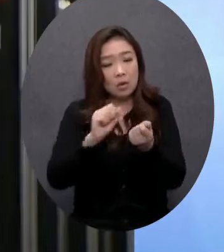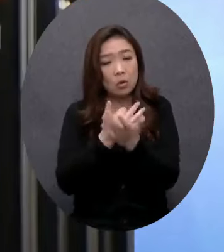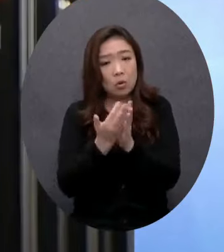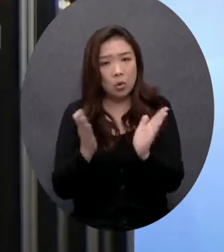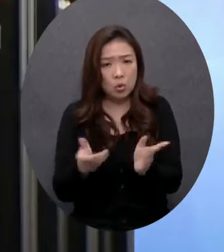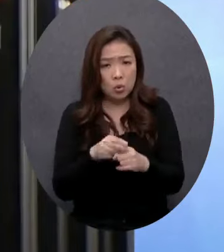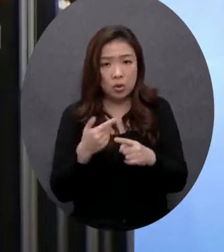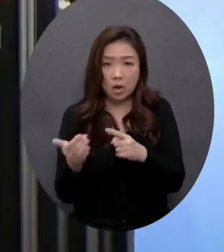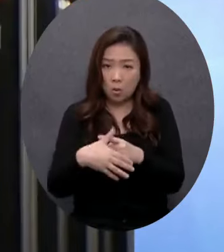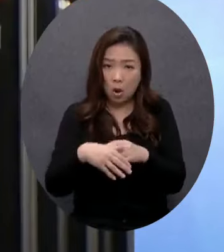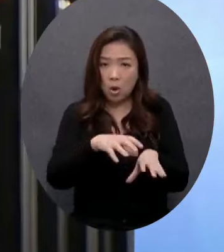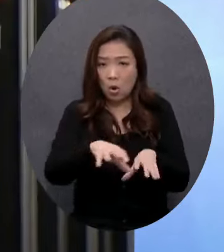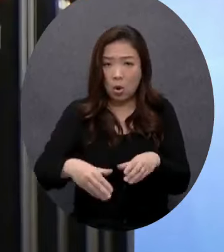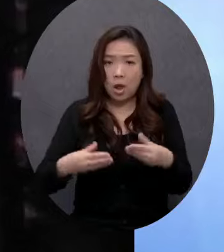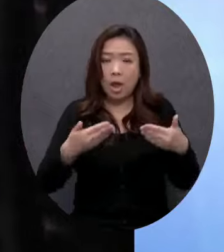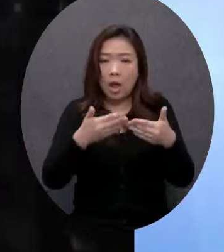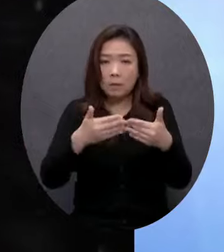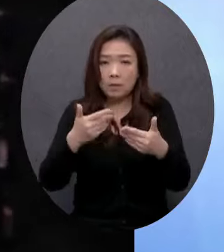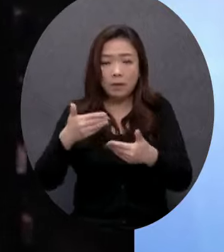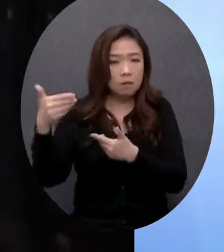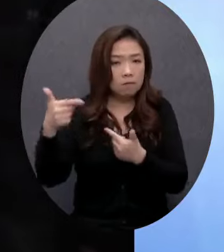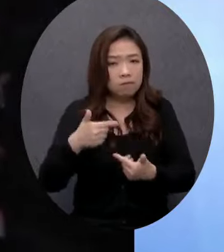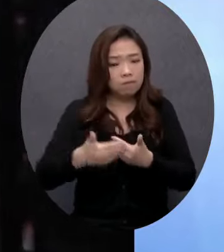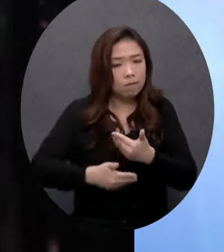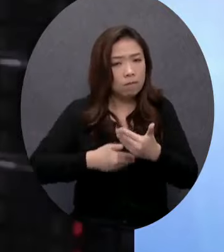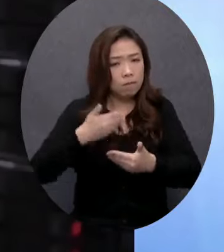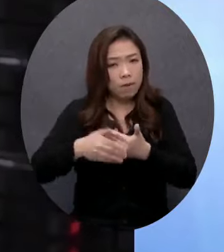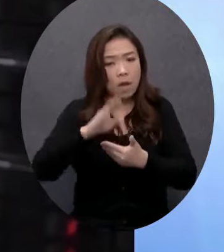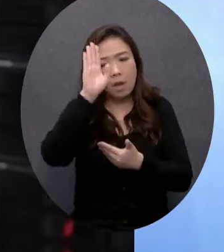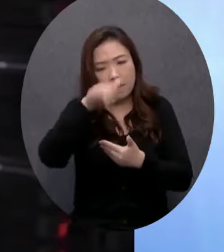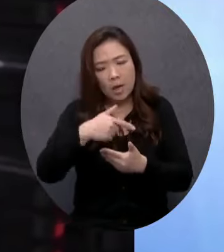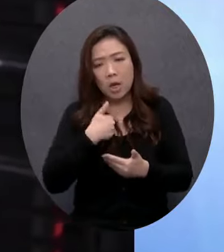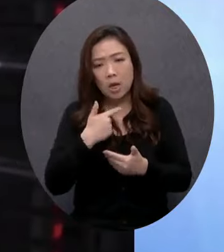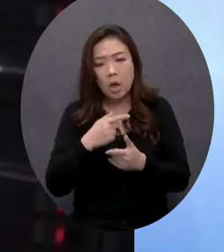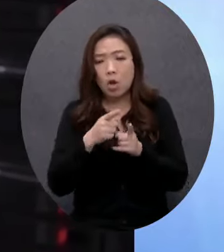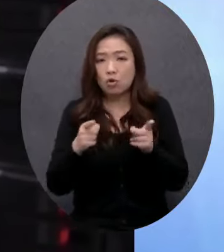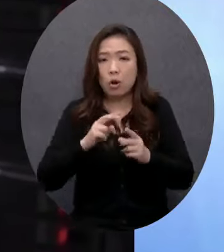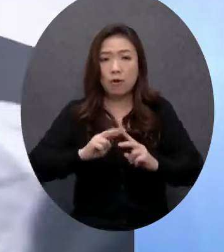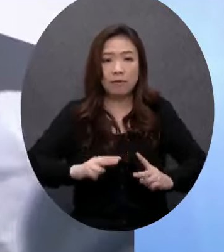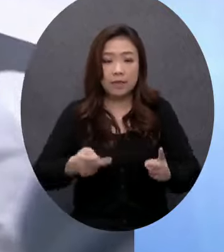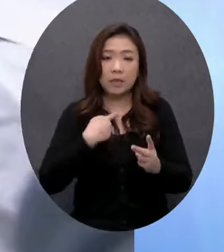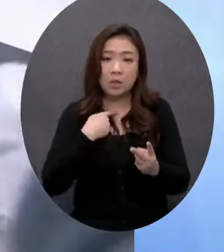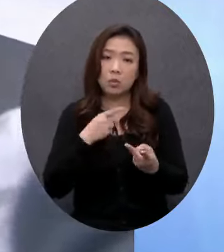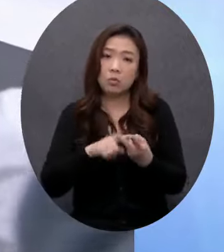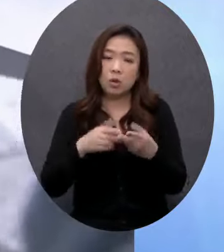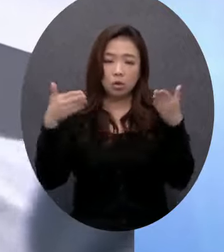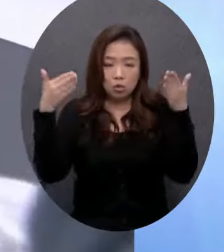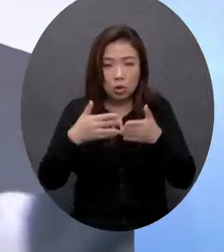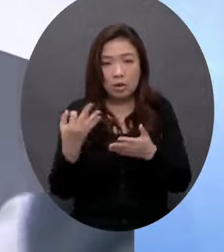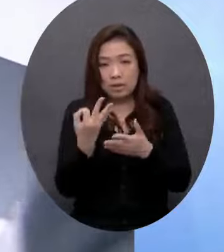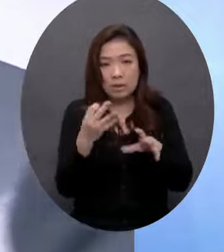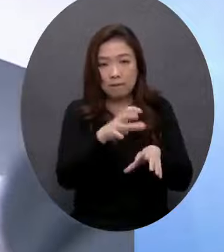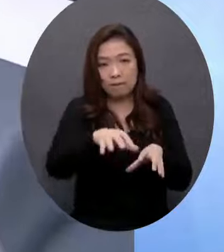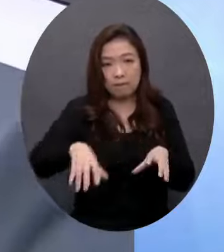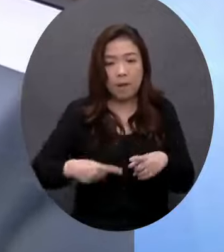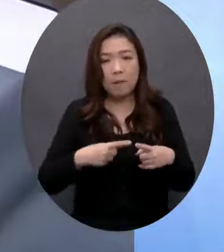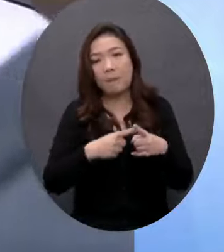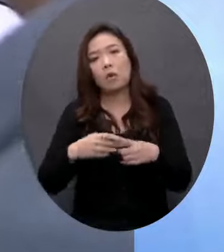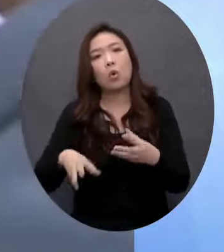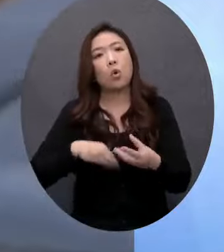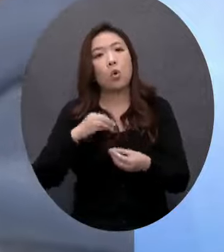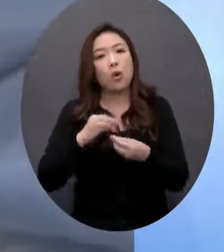划衔接是长期系统工程，未来既要着眼长远发展，亦都要聚焦三地民众关心的热